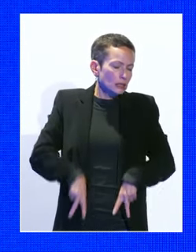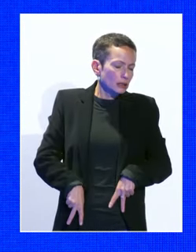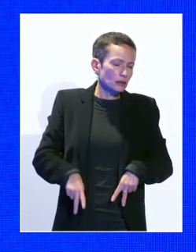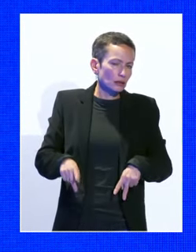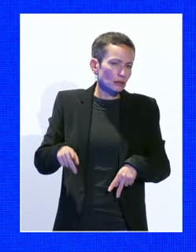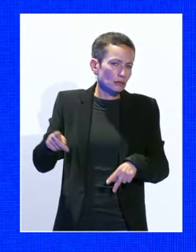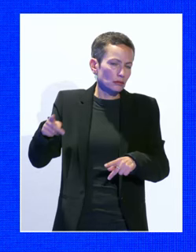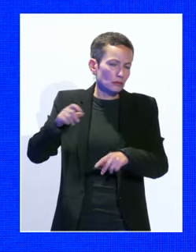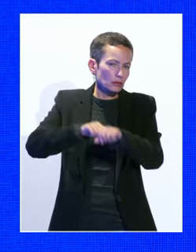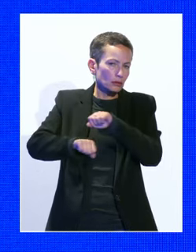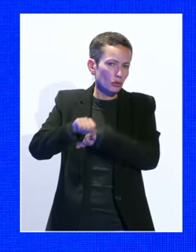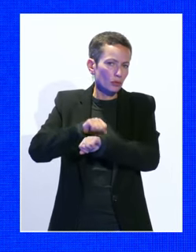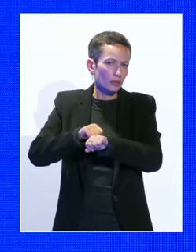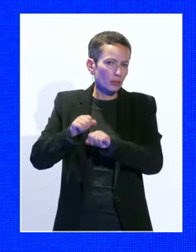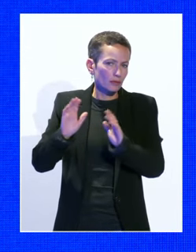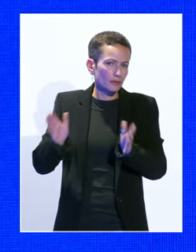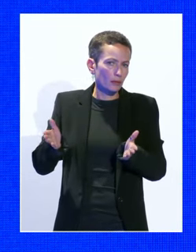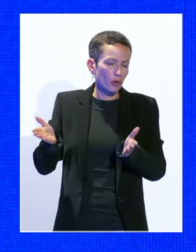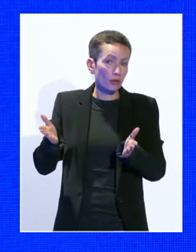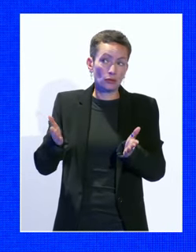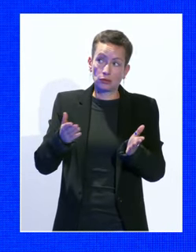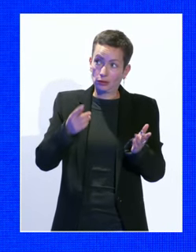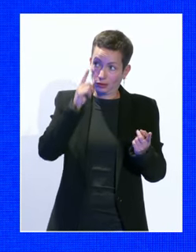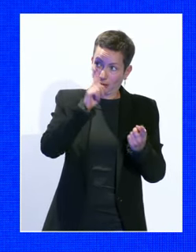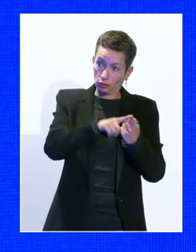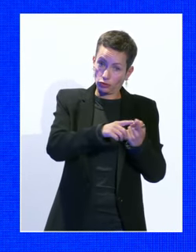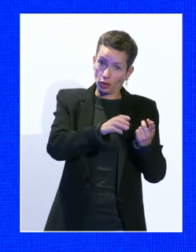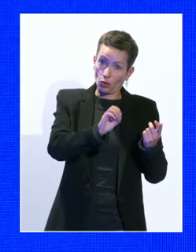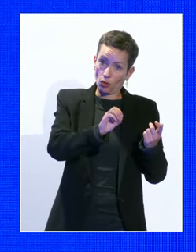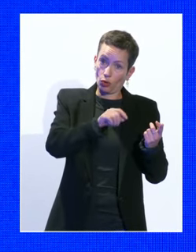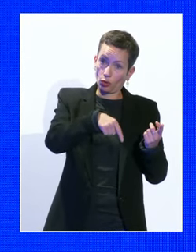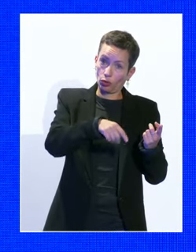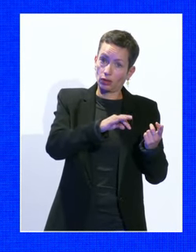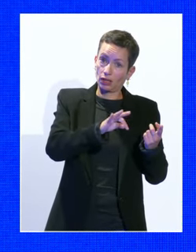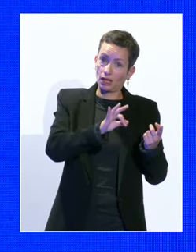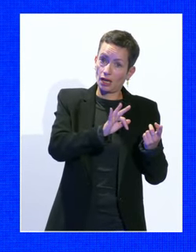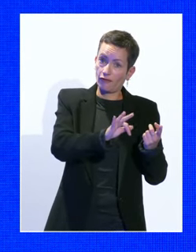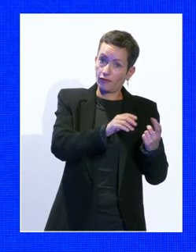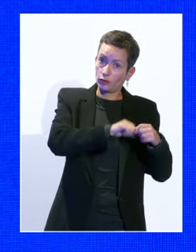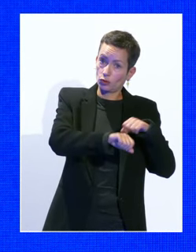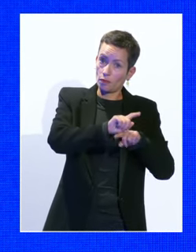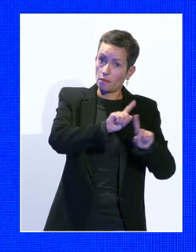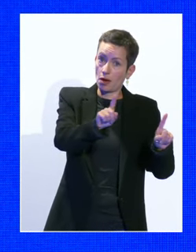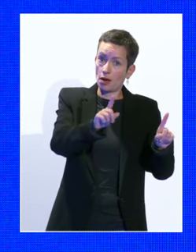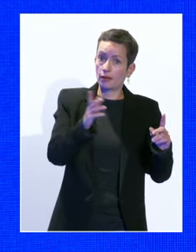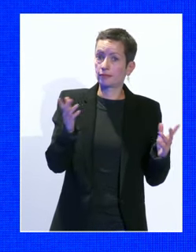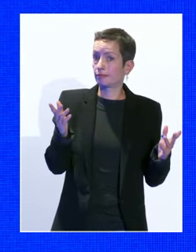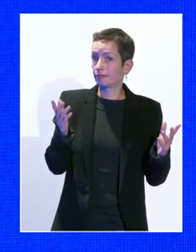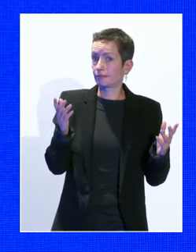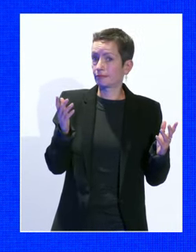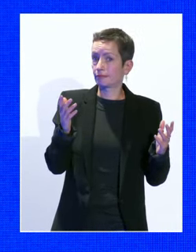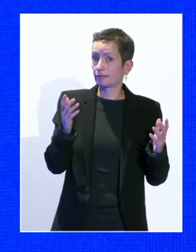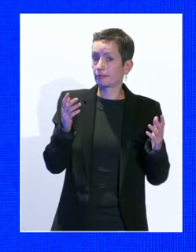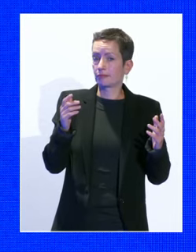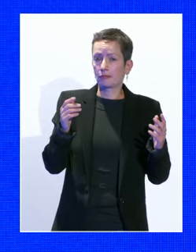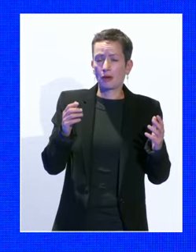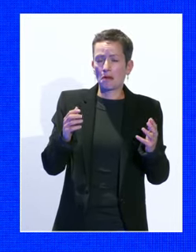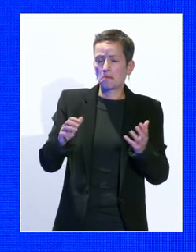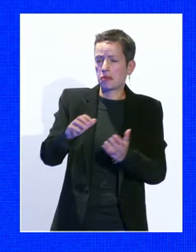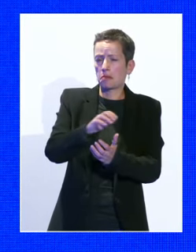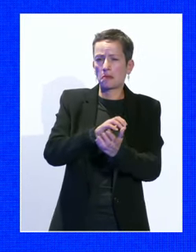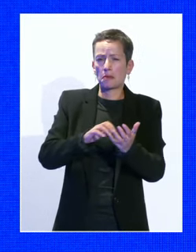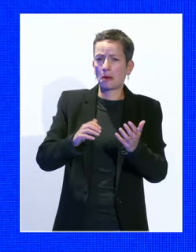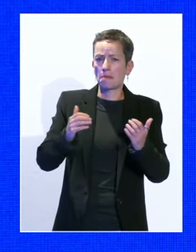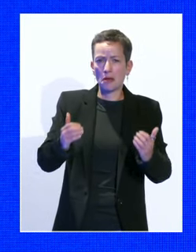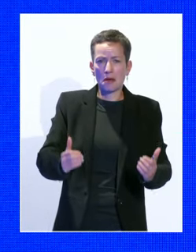sujet que si l'on ne traite pas cette question des OQTF, alors on va rester avec les mêmes polémiques